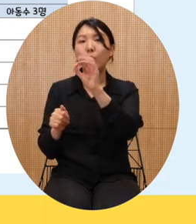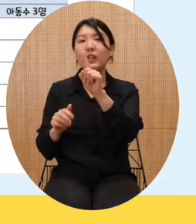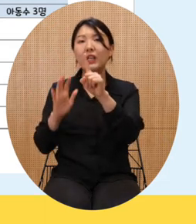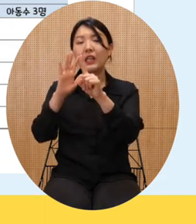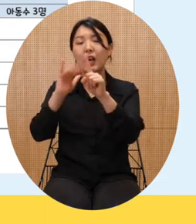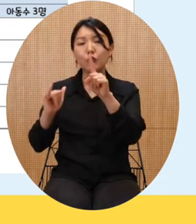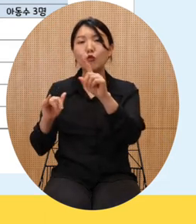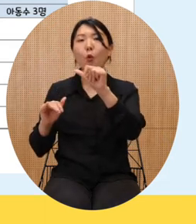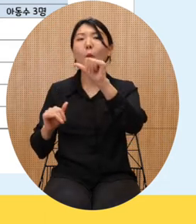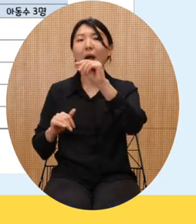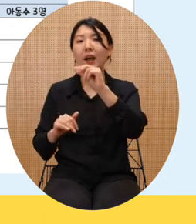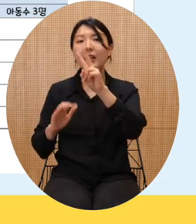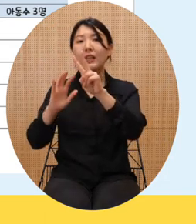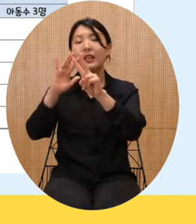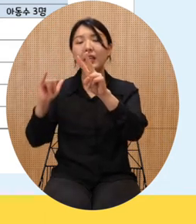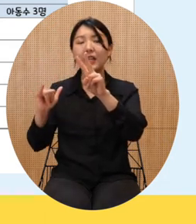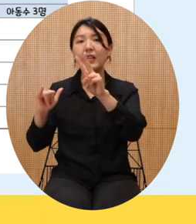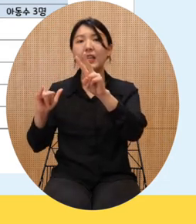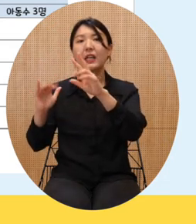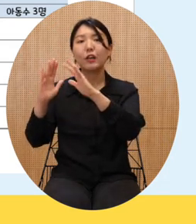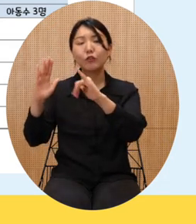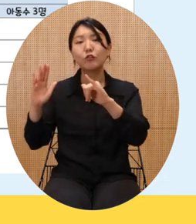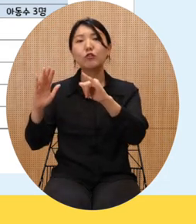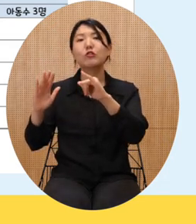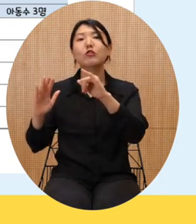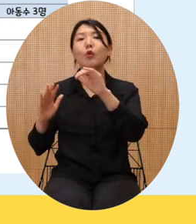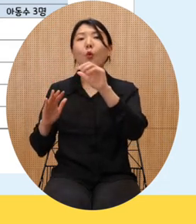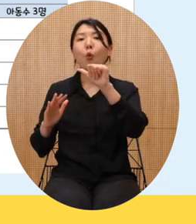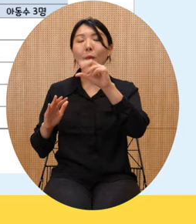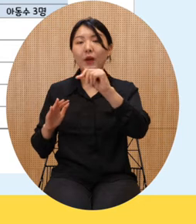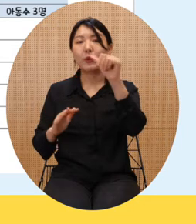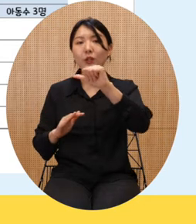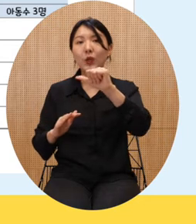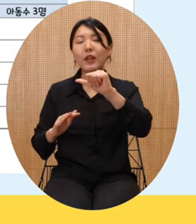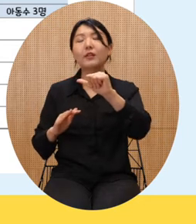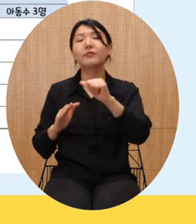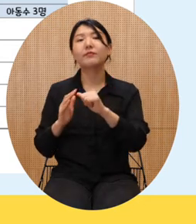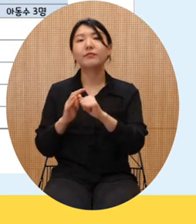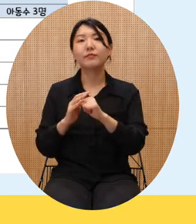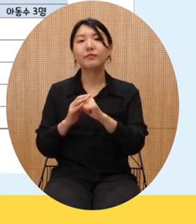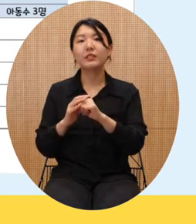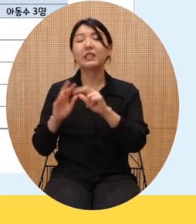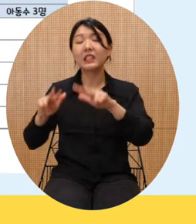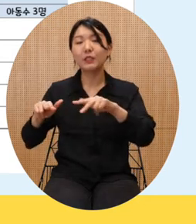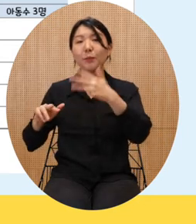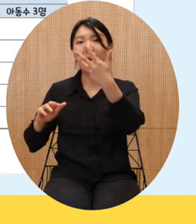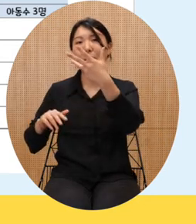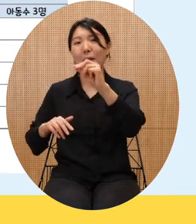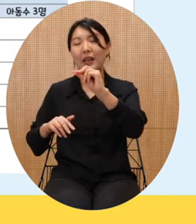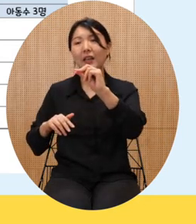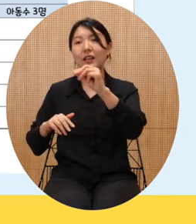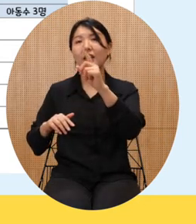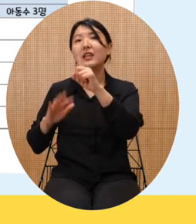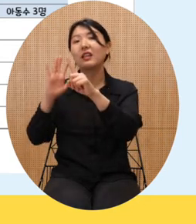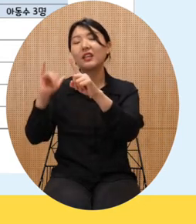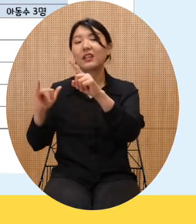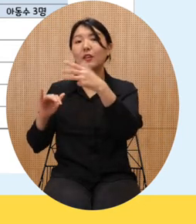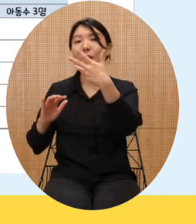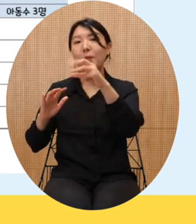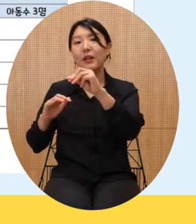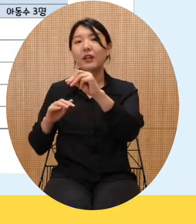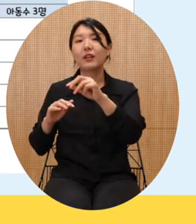원래 5만 원이었어요. 1인 가구 5만 원. 그다음에 2인 가구 5만 5천 원. 그다음에 지금은 8만 원이거든요. 1인